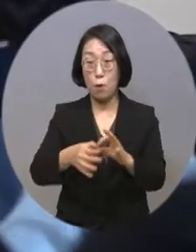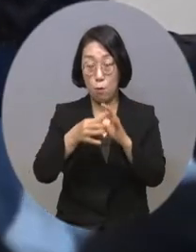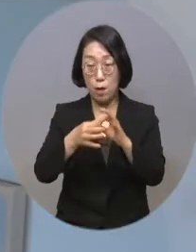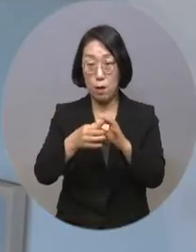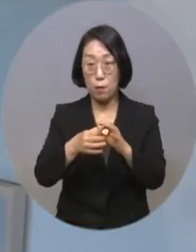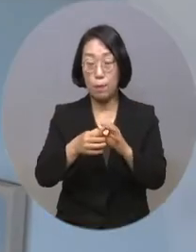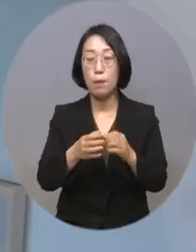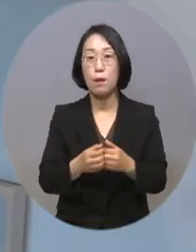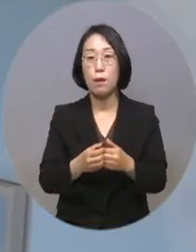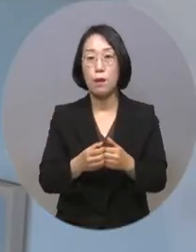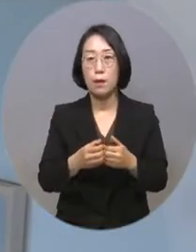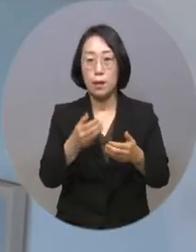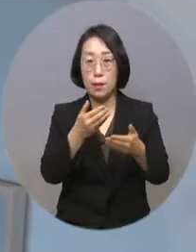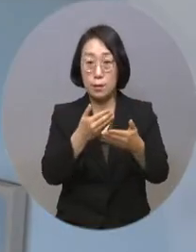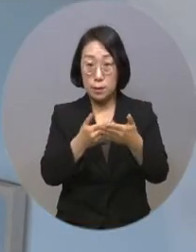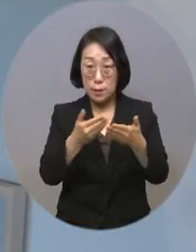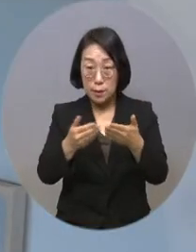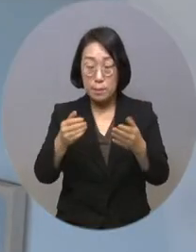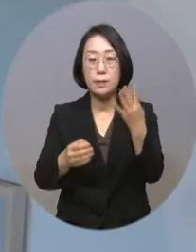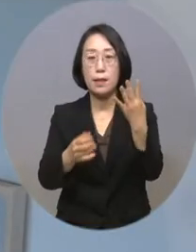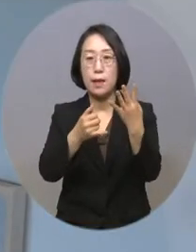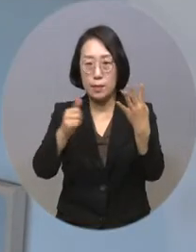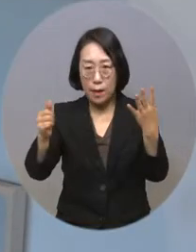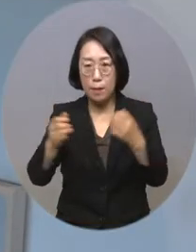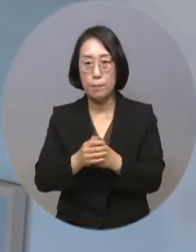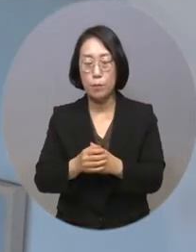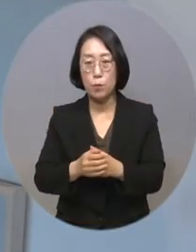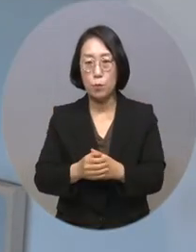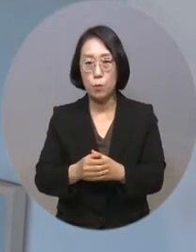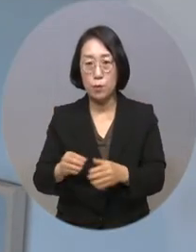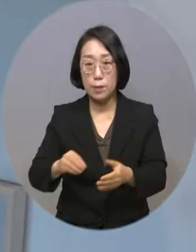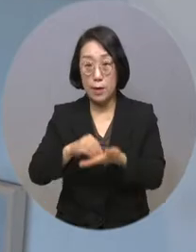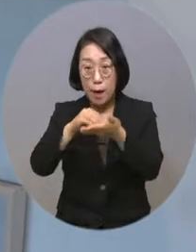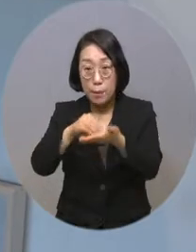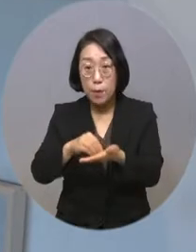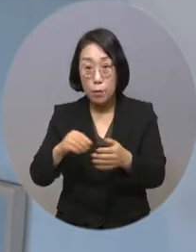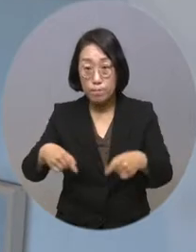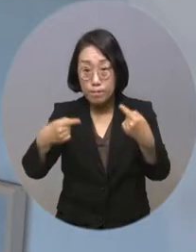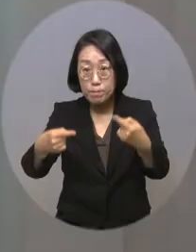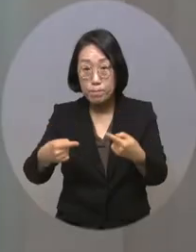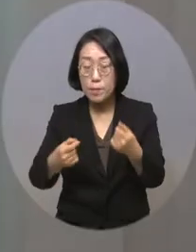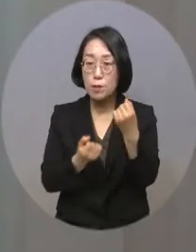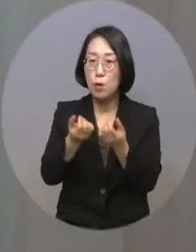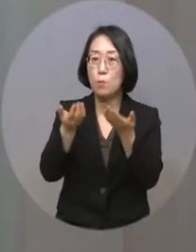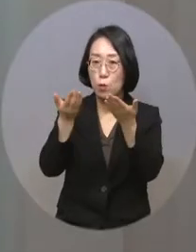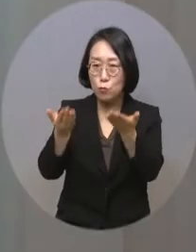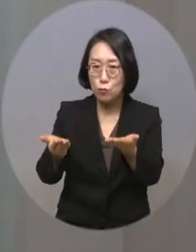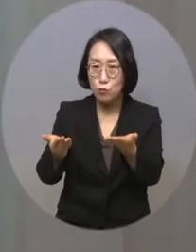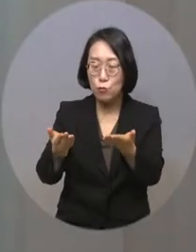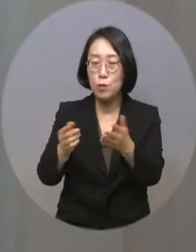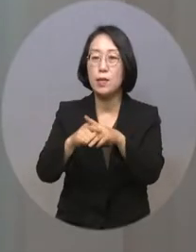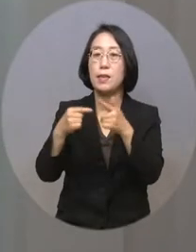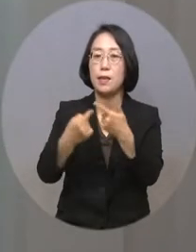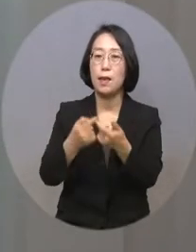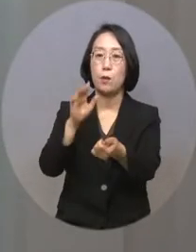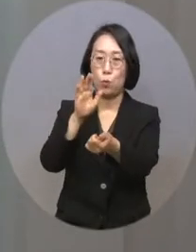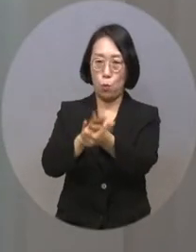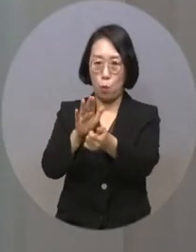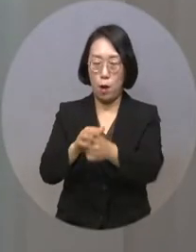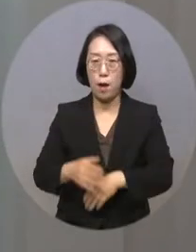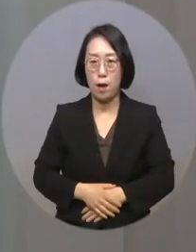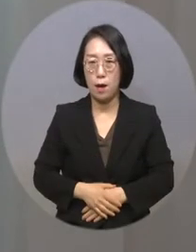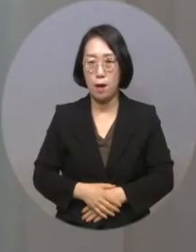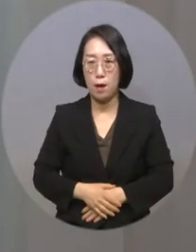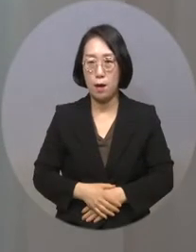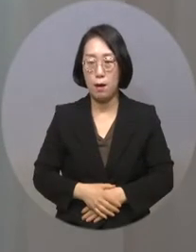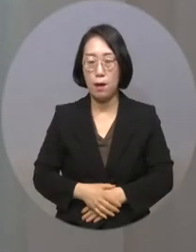4명과 관계자들이 직접 참여의 관람객의 작품 이해를 도왔습니다 경기북부 유일의 발달장애인